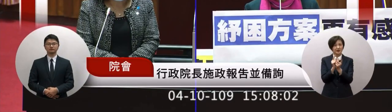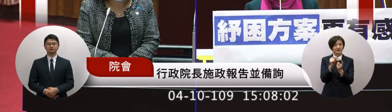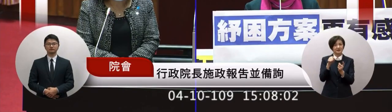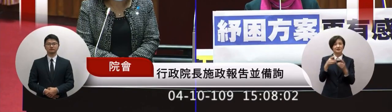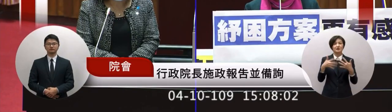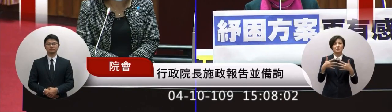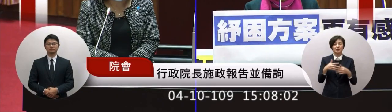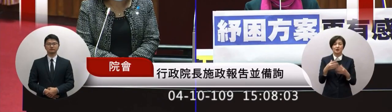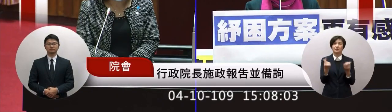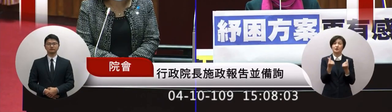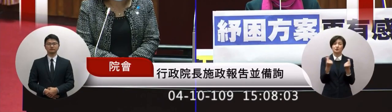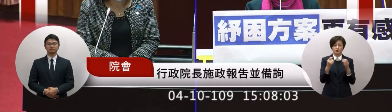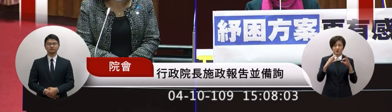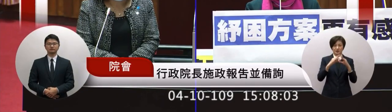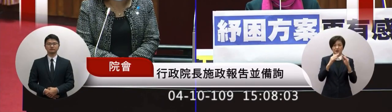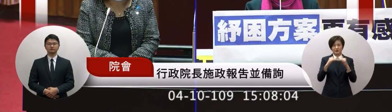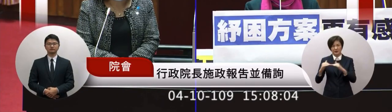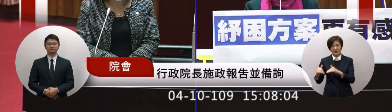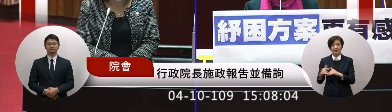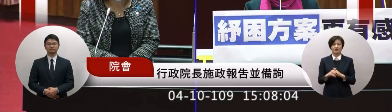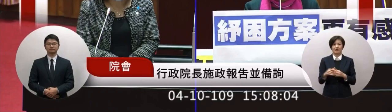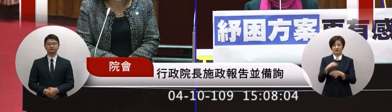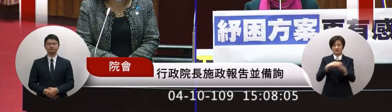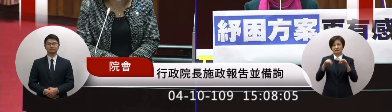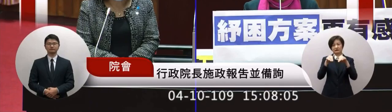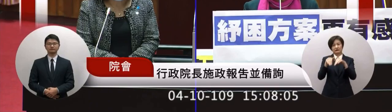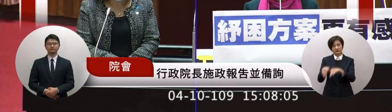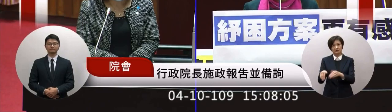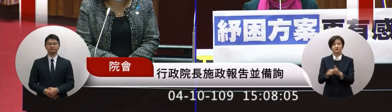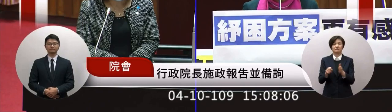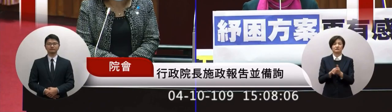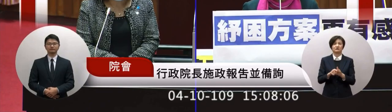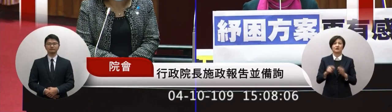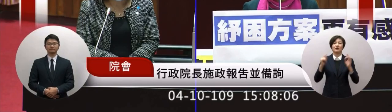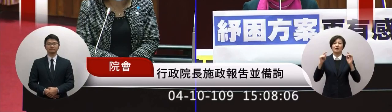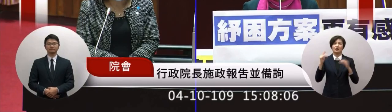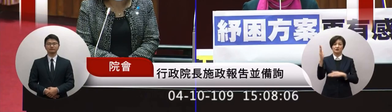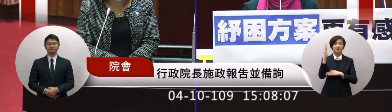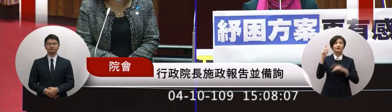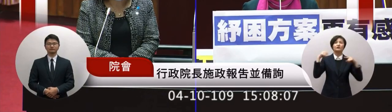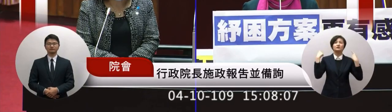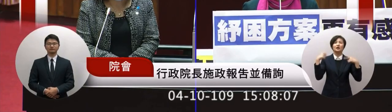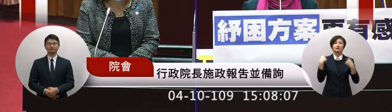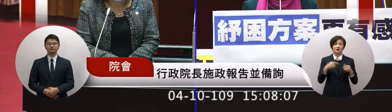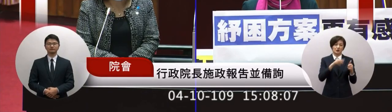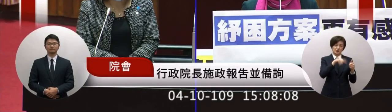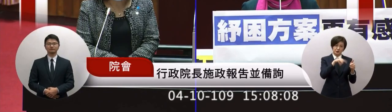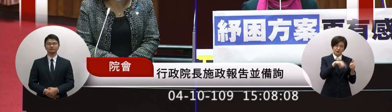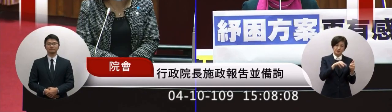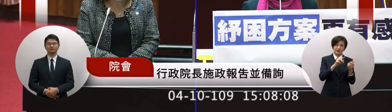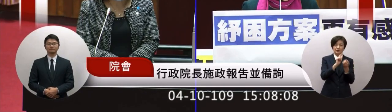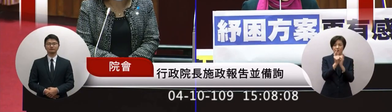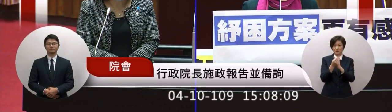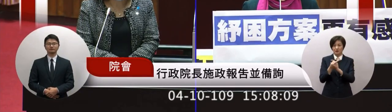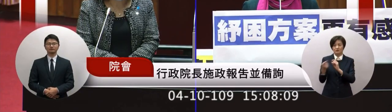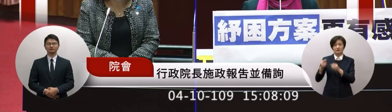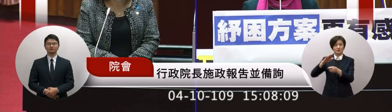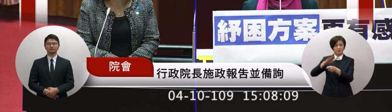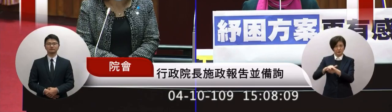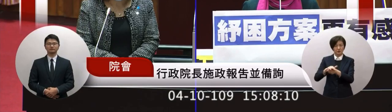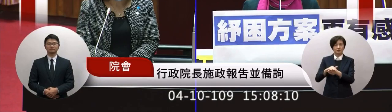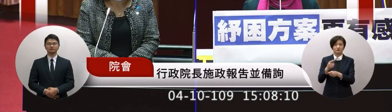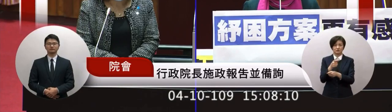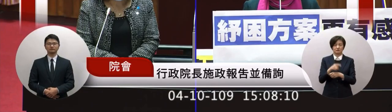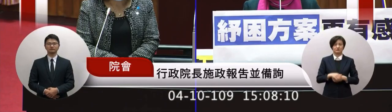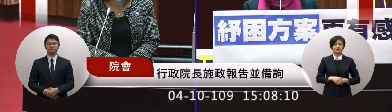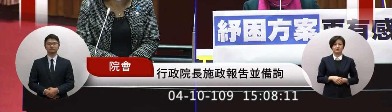如说金融风暴啦，经济不景气的时候，我们都用这个训练代替补助。那这个补助有